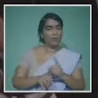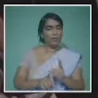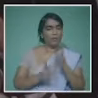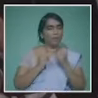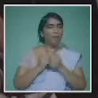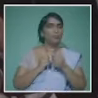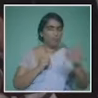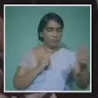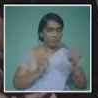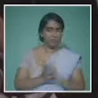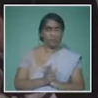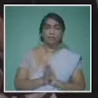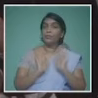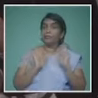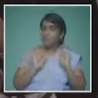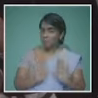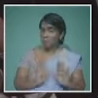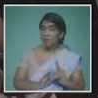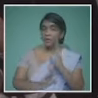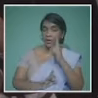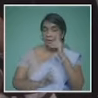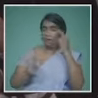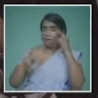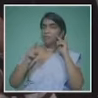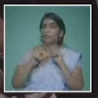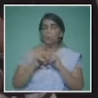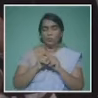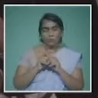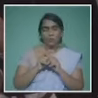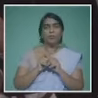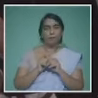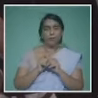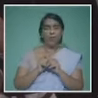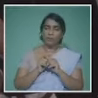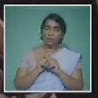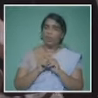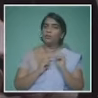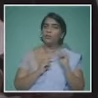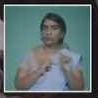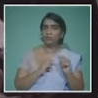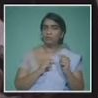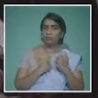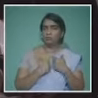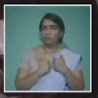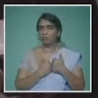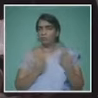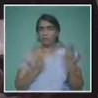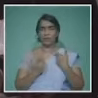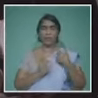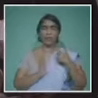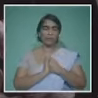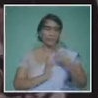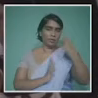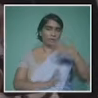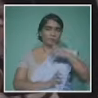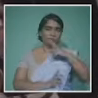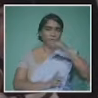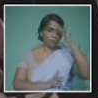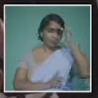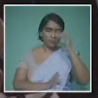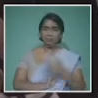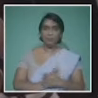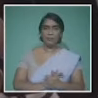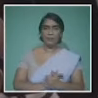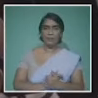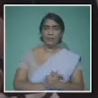පැවැත්වීමට. හැබැයි එක කරුණක් ගැන අපි තෘප්තියට පත්වන්නේ නැහැ ගරු නියෝජ්‍ය කතානායකතුමනි.